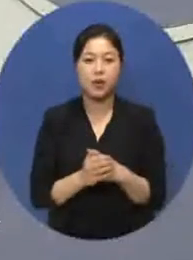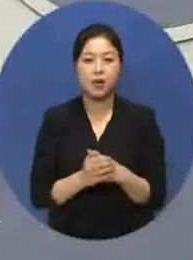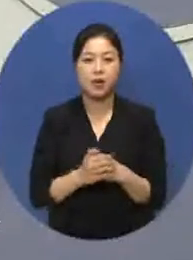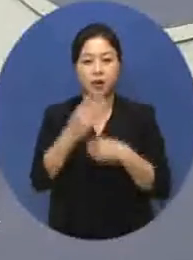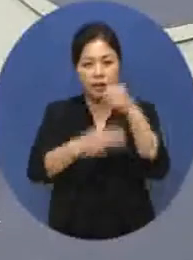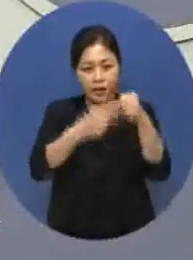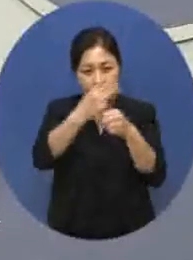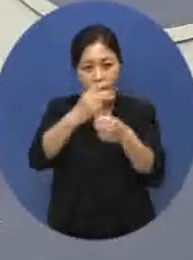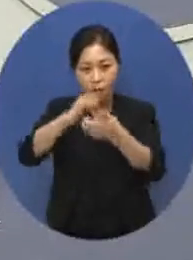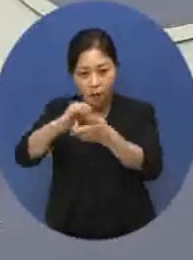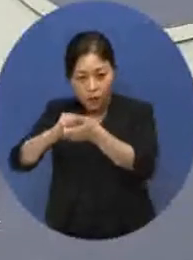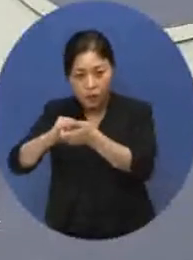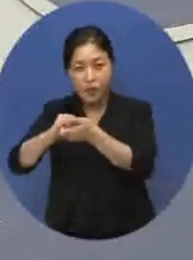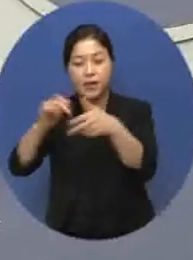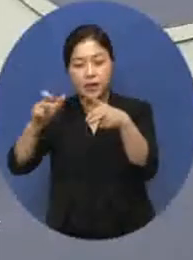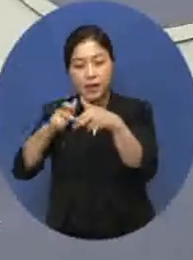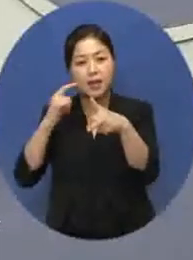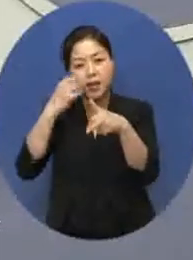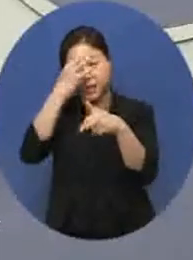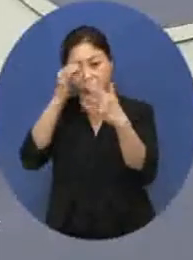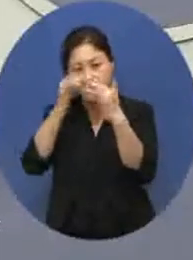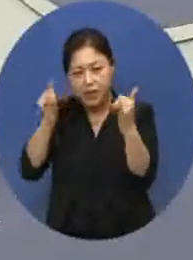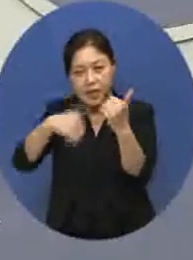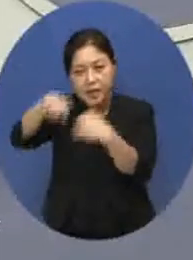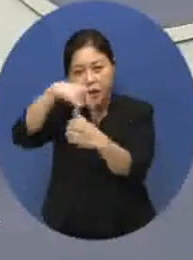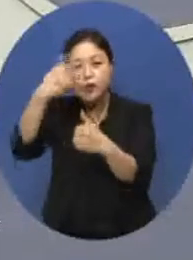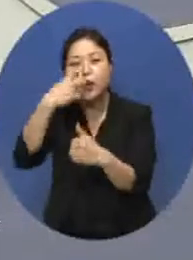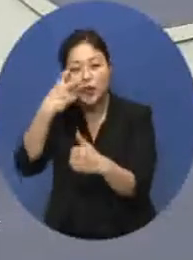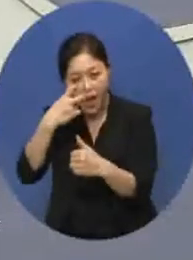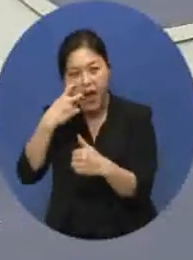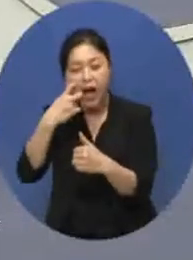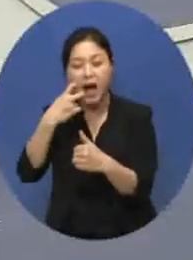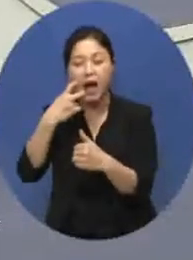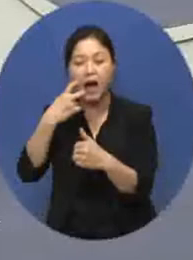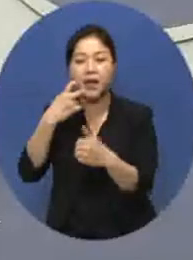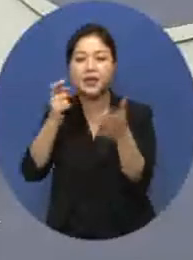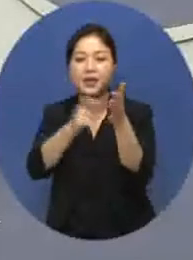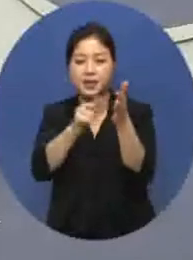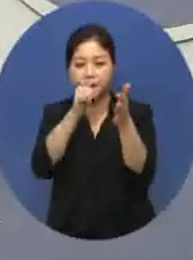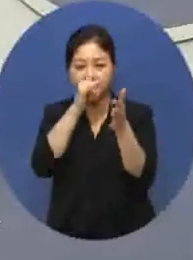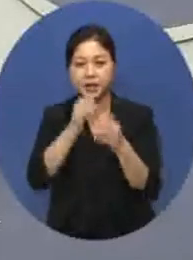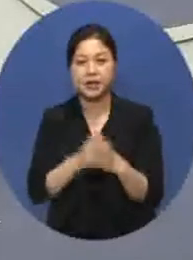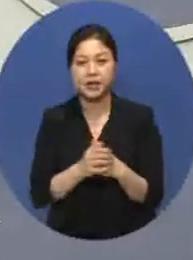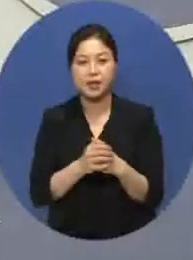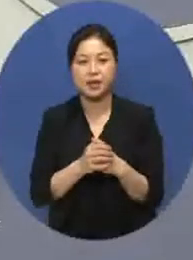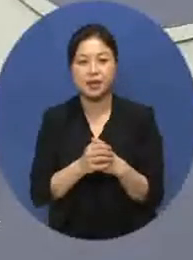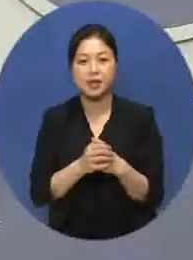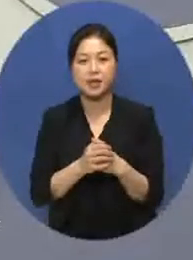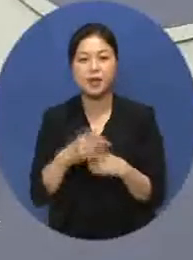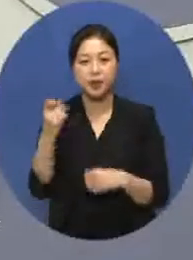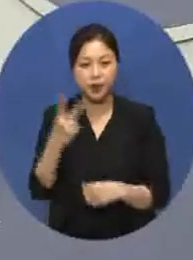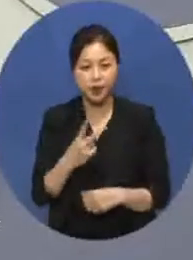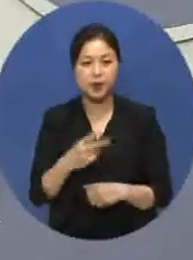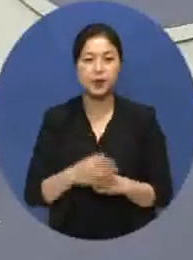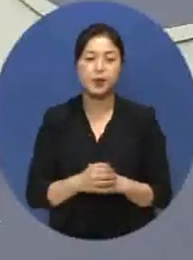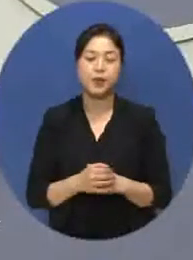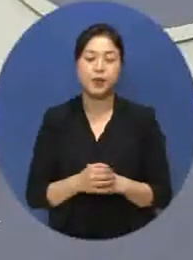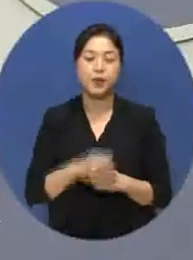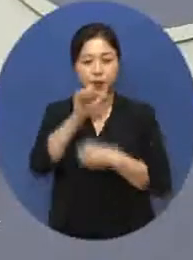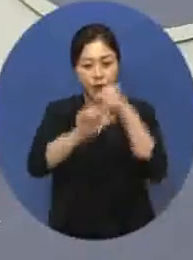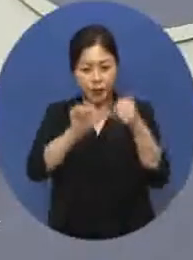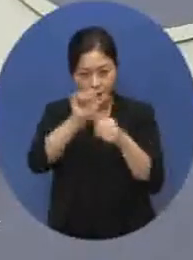3년마다 장애 예술인 실태 조사를 하도록 이제 이거는 뭐 계속 이루어지게 됩니다. 그리고 또